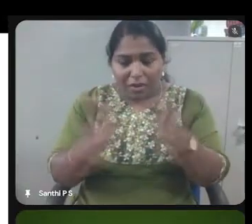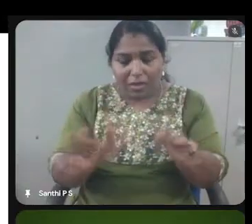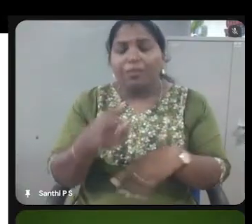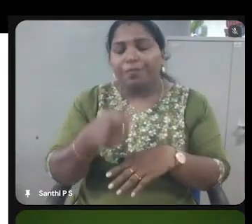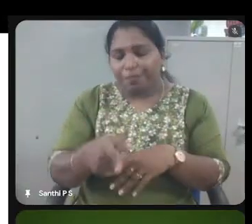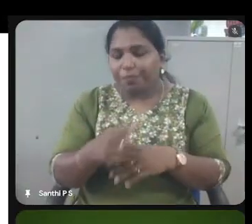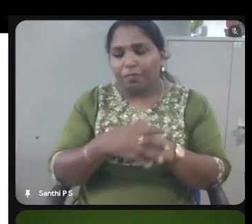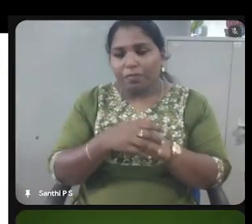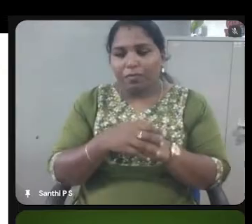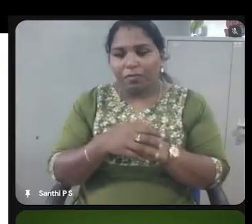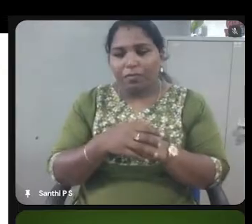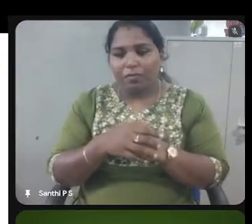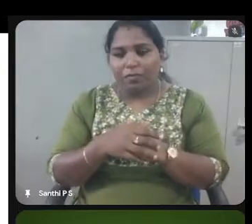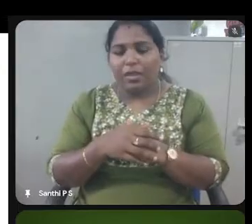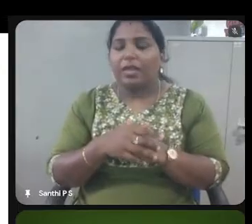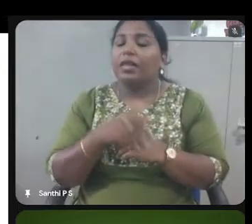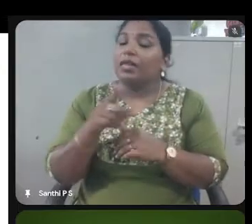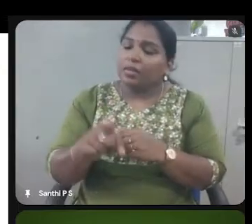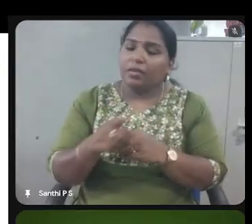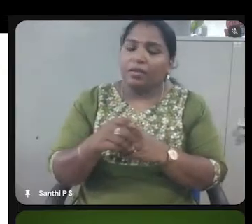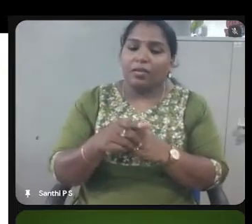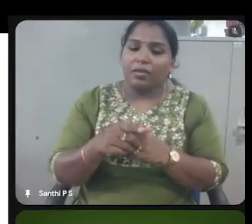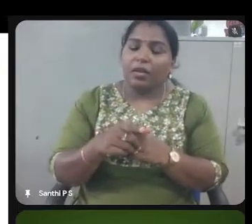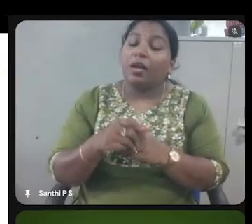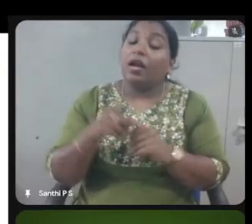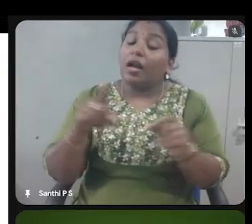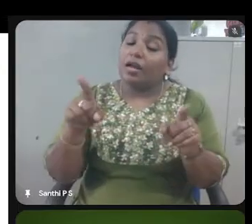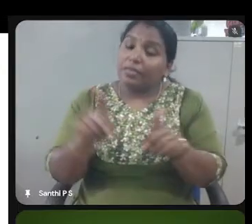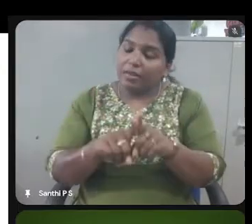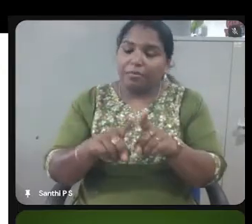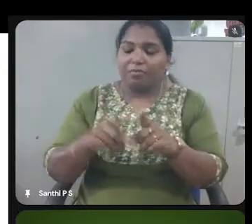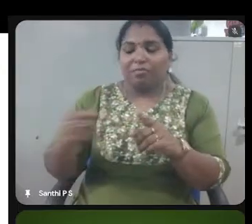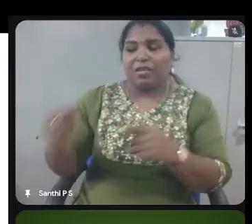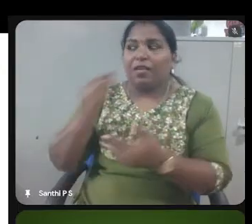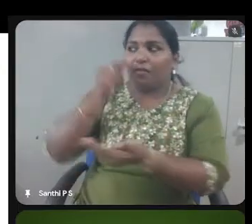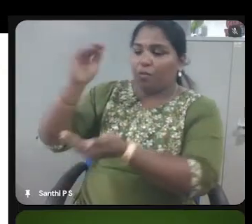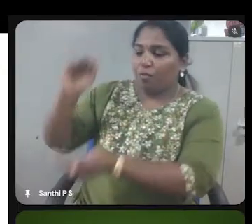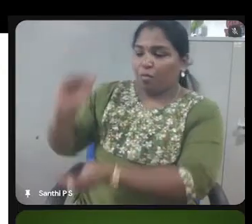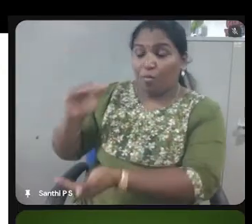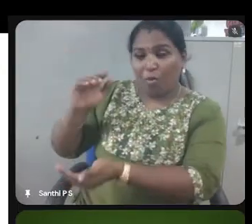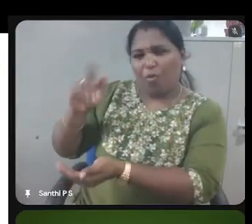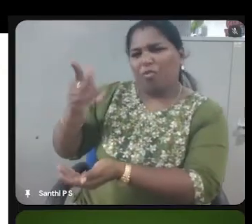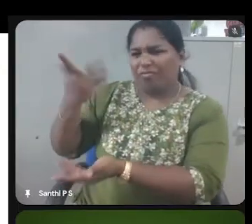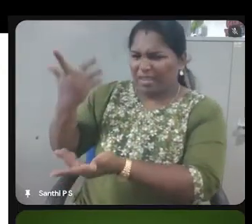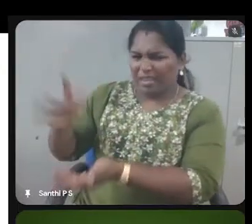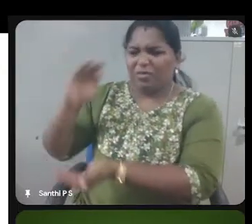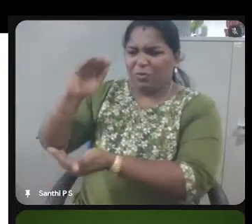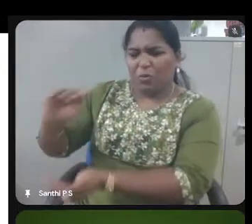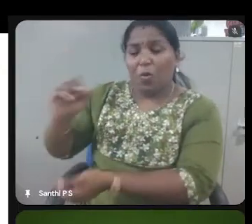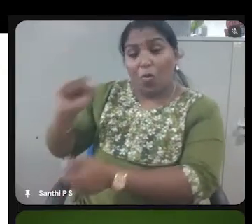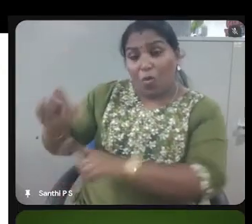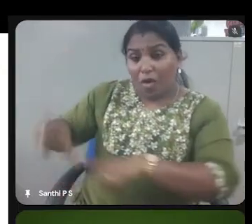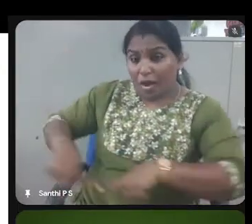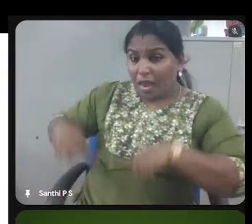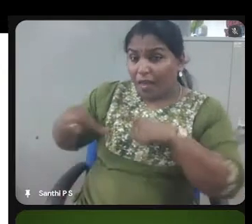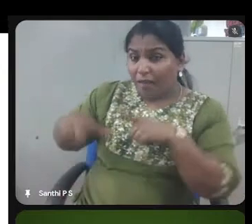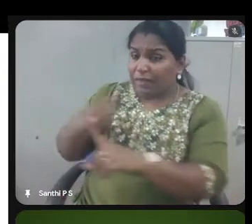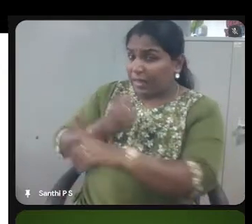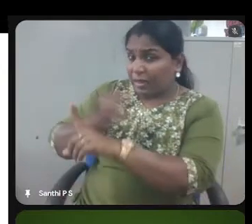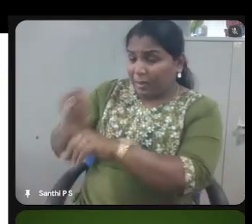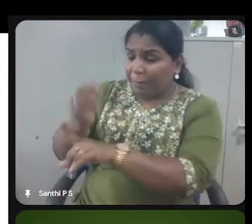എന്നുള്ളത്. അപ്പം അതൊക്കെ നമ്മുടെ റുട്ടീനെ ബാധിക്കുന്നുണ്ടെങ്കിൽ ഡെഫിനറ്റ്ലി അതൊരു പ്രോബ്ലം ആകുന്നുണ്ട്. അപ്പൊ അത് കൺട്രോൾഡ്